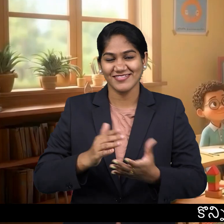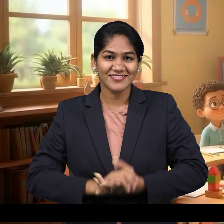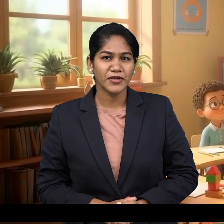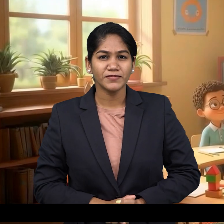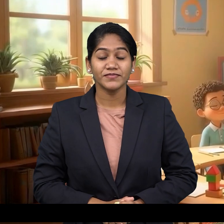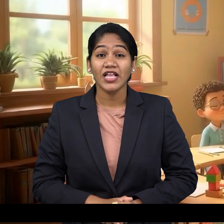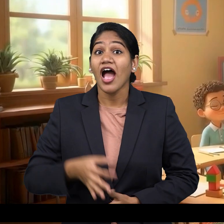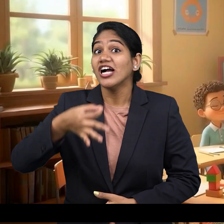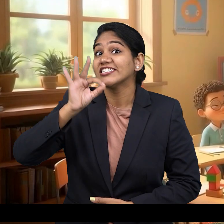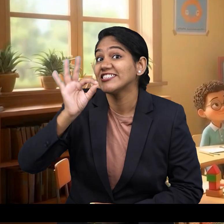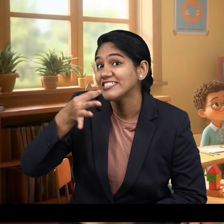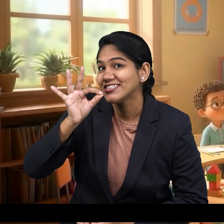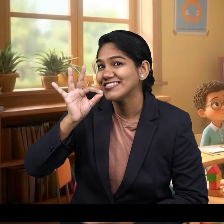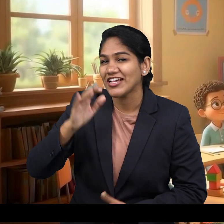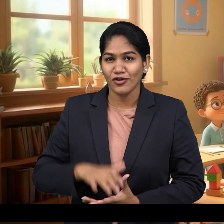టీ,